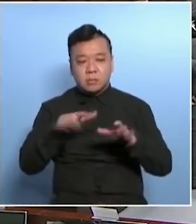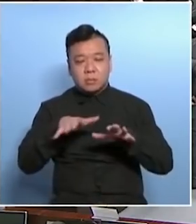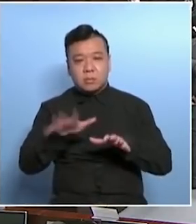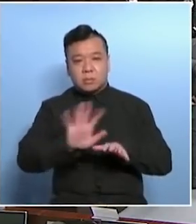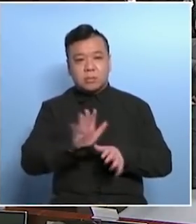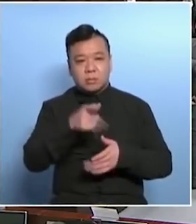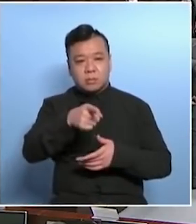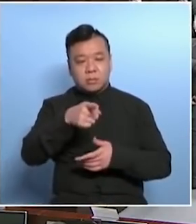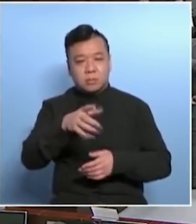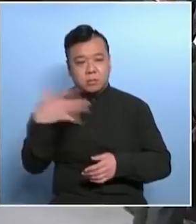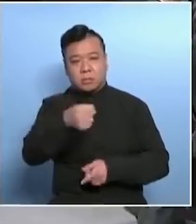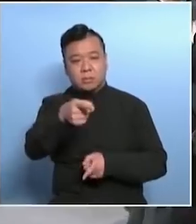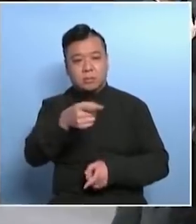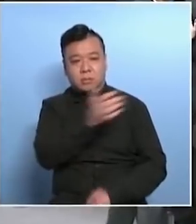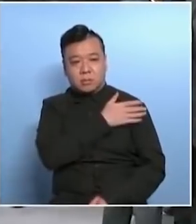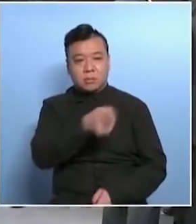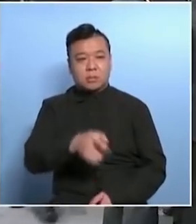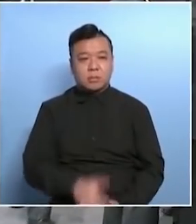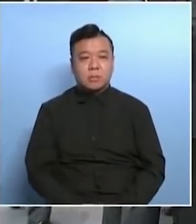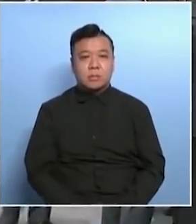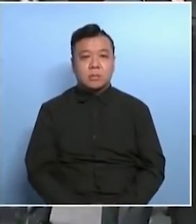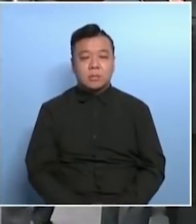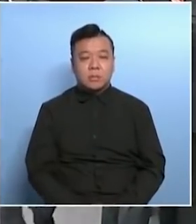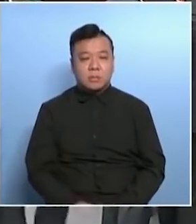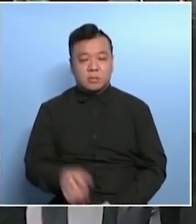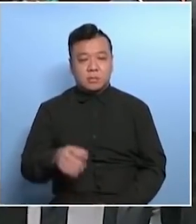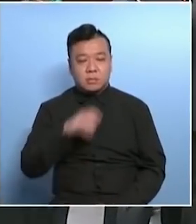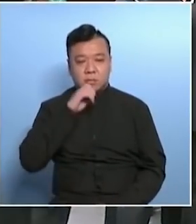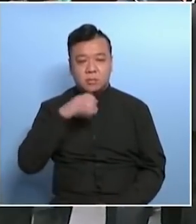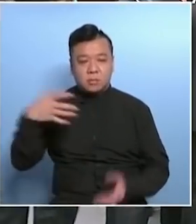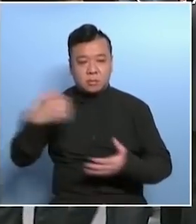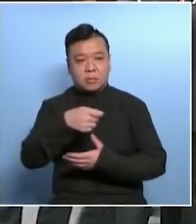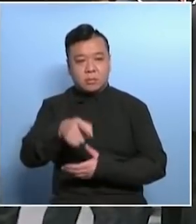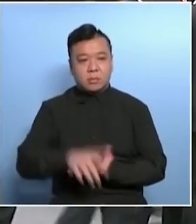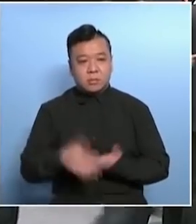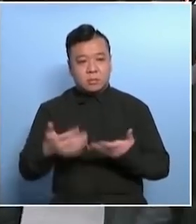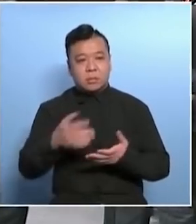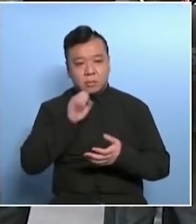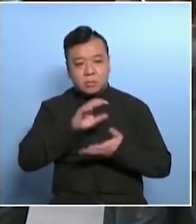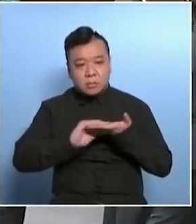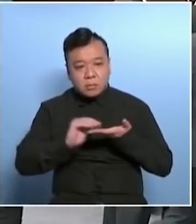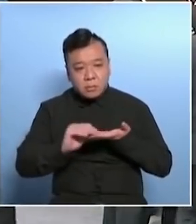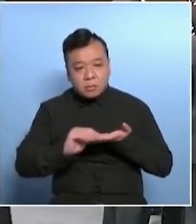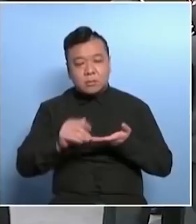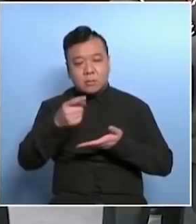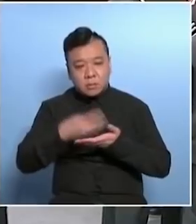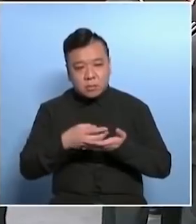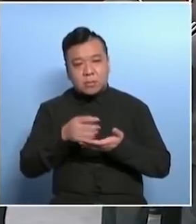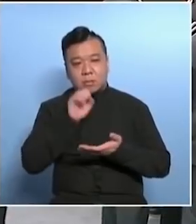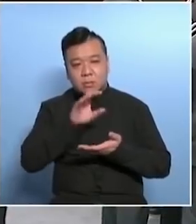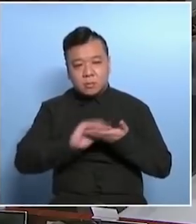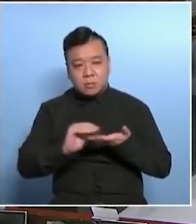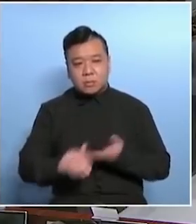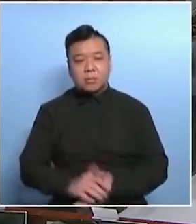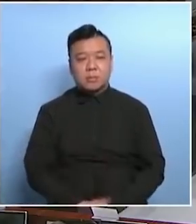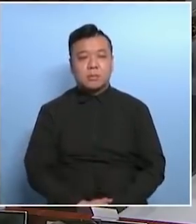程問題的，你是濫權啊！ 這樣的所謂行為不檢， 處理了規程問題，你處理了規程問題，大家就可以